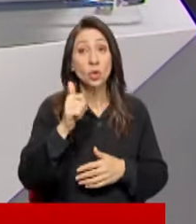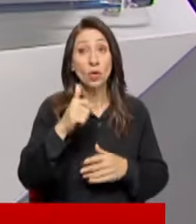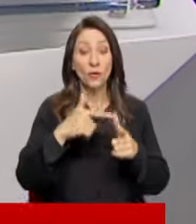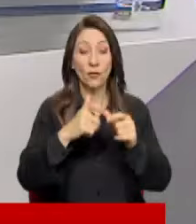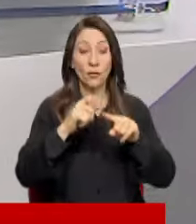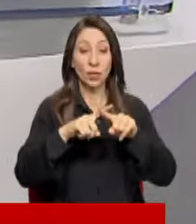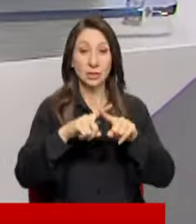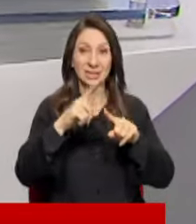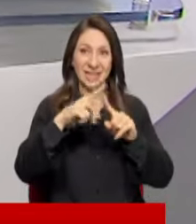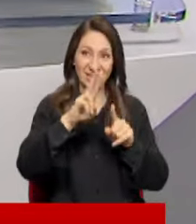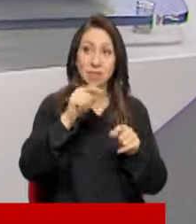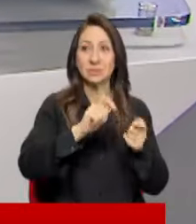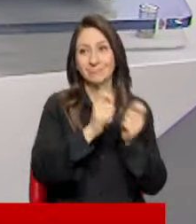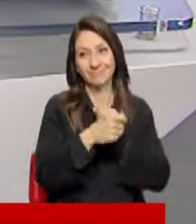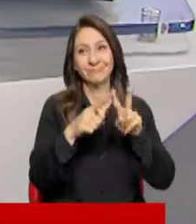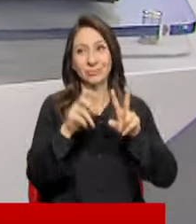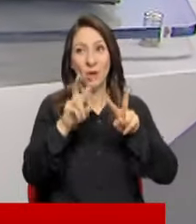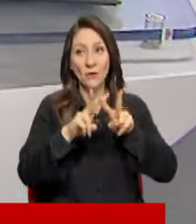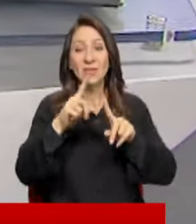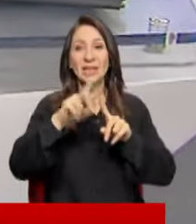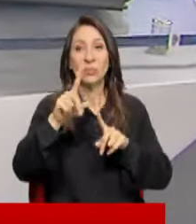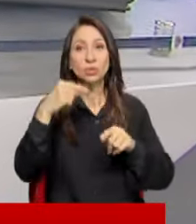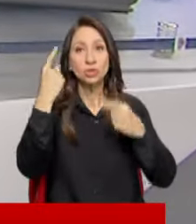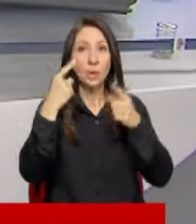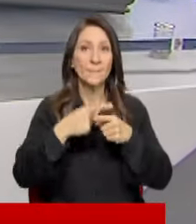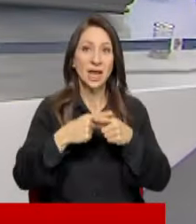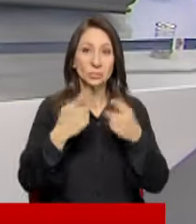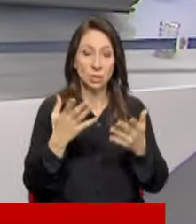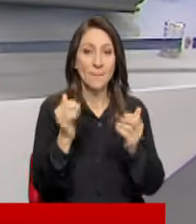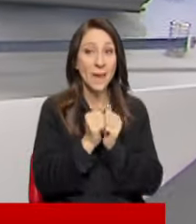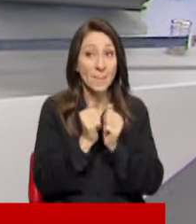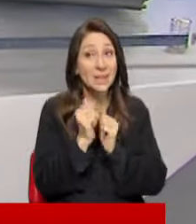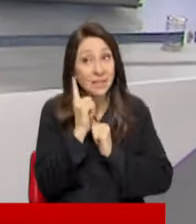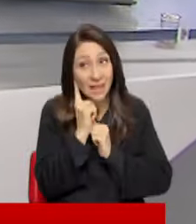Fox ekranıydı. Now ekranlarında bu düşüncesini paylaşmıştı. Birlikte